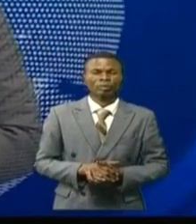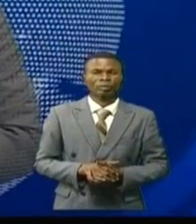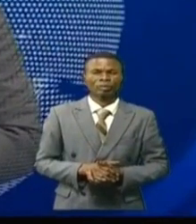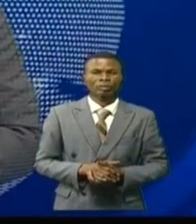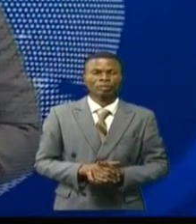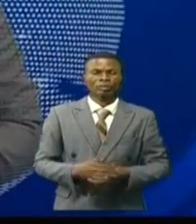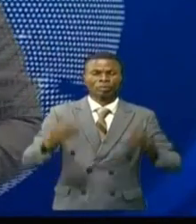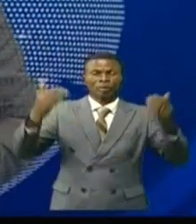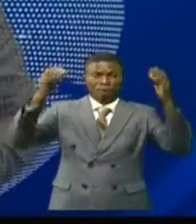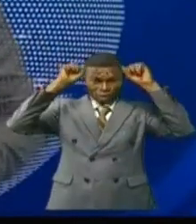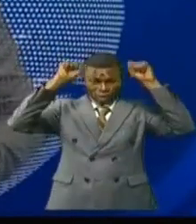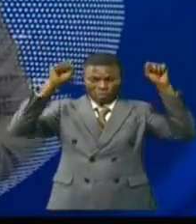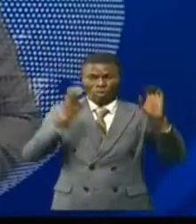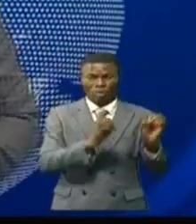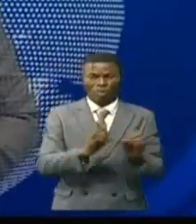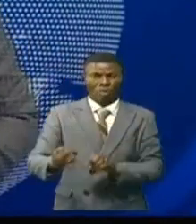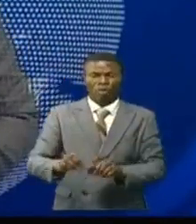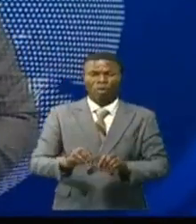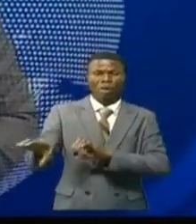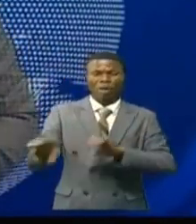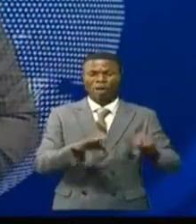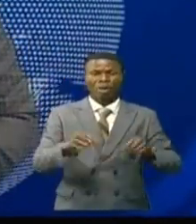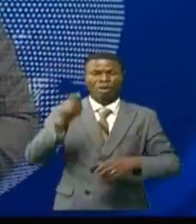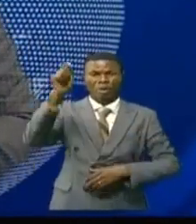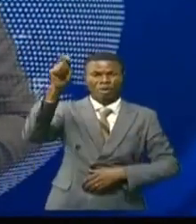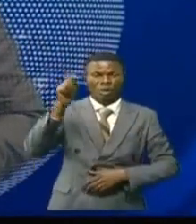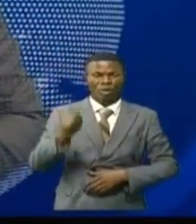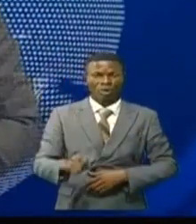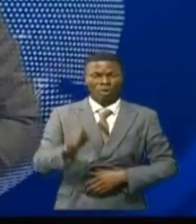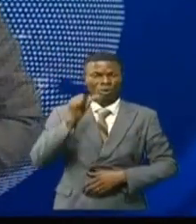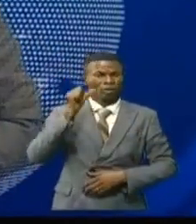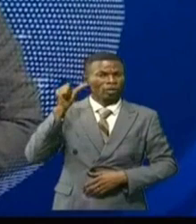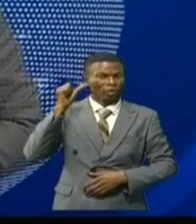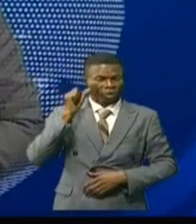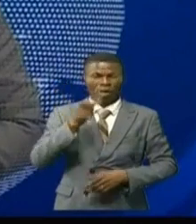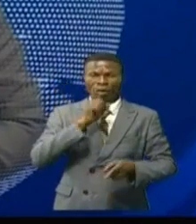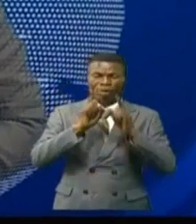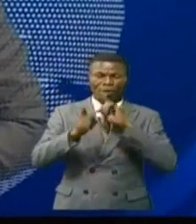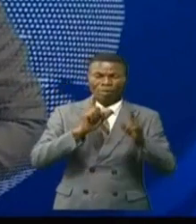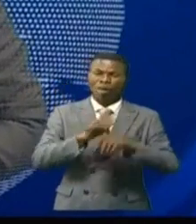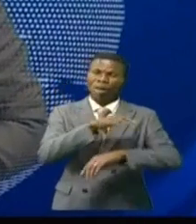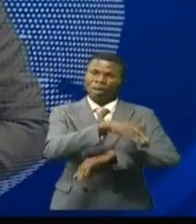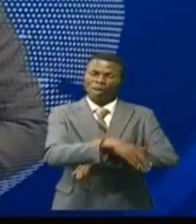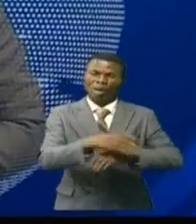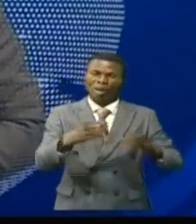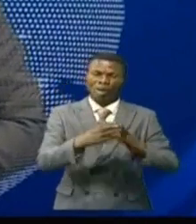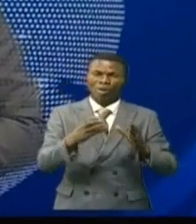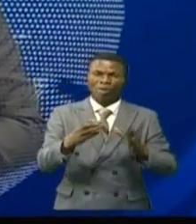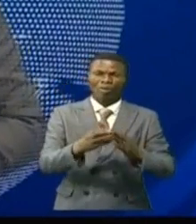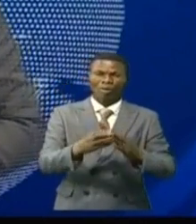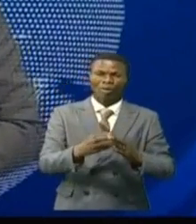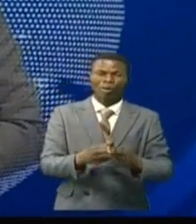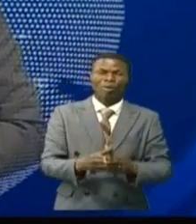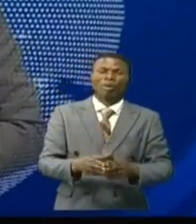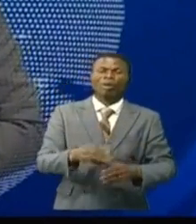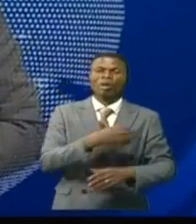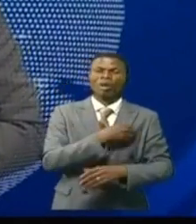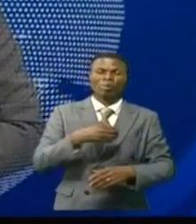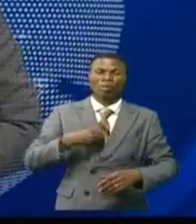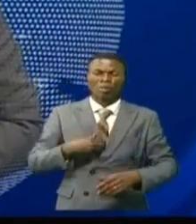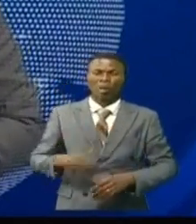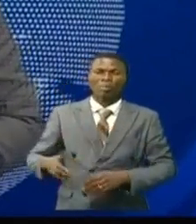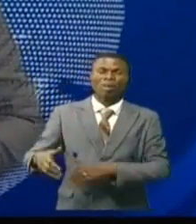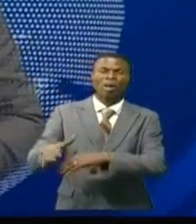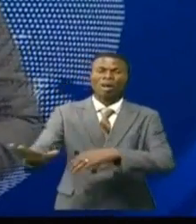Et le chef de l'État qui a présidé cette cérémonie militaire a eu hier un entretien en début de soirée avec la comtesse de Wessex du